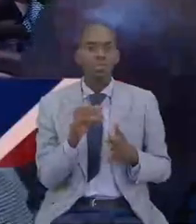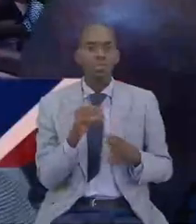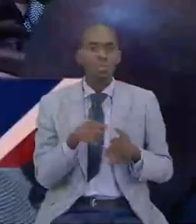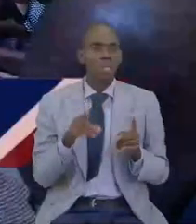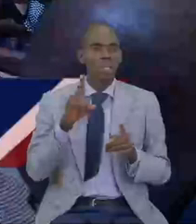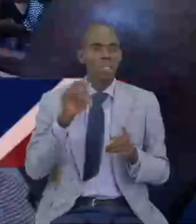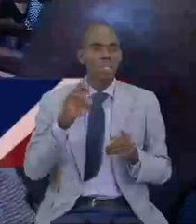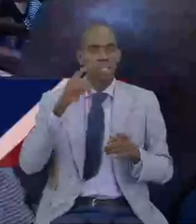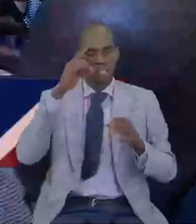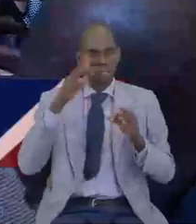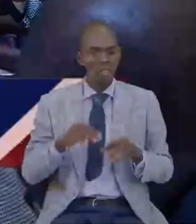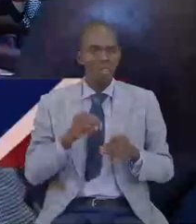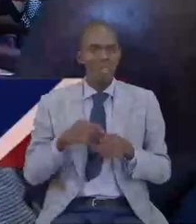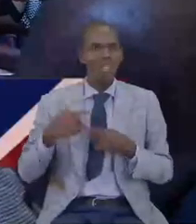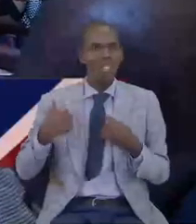roi